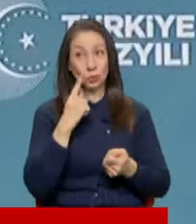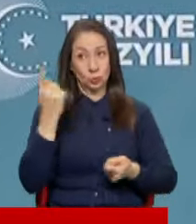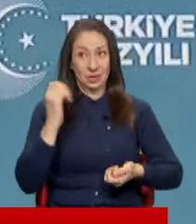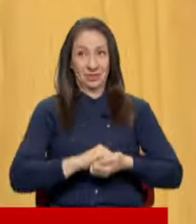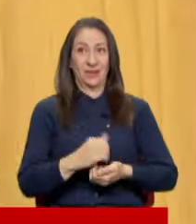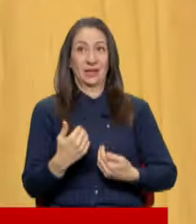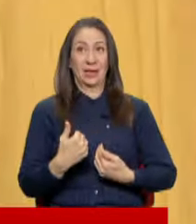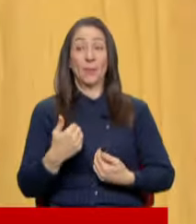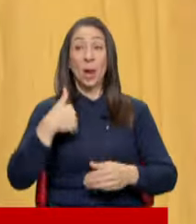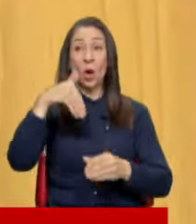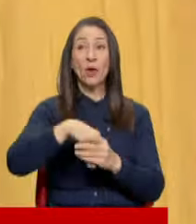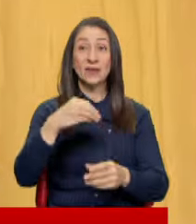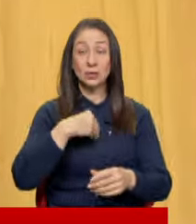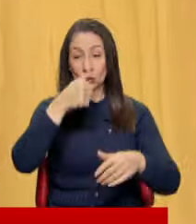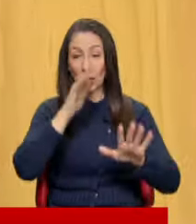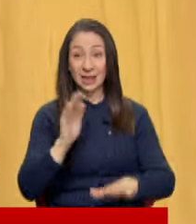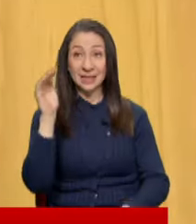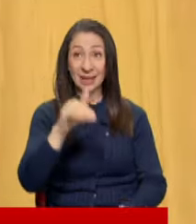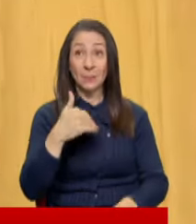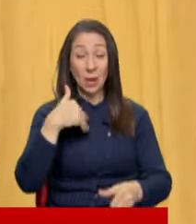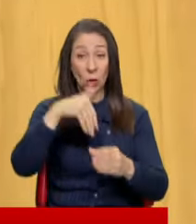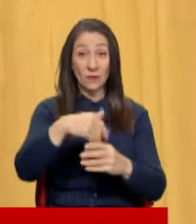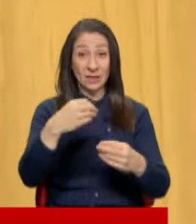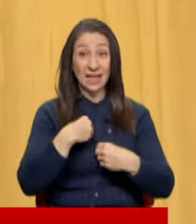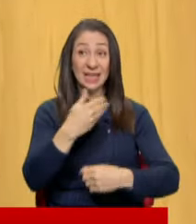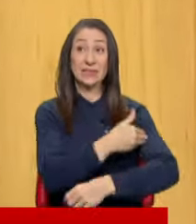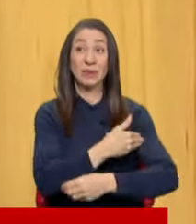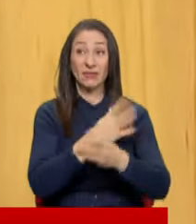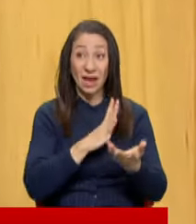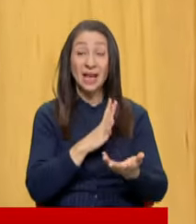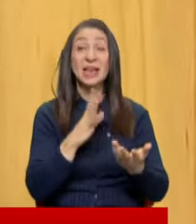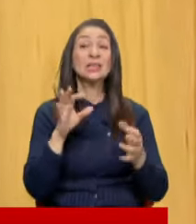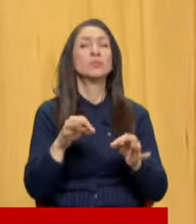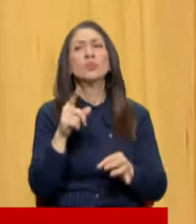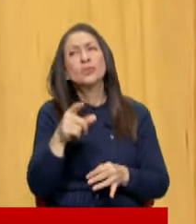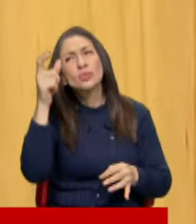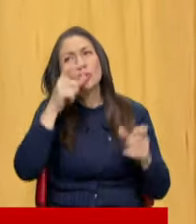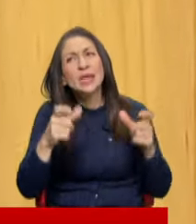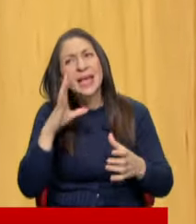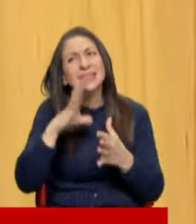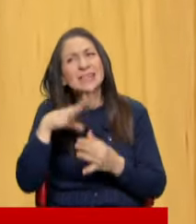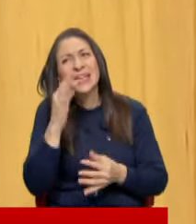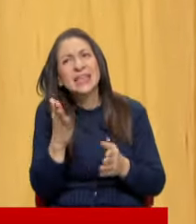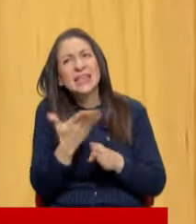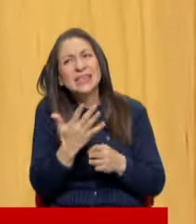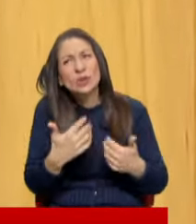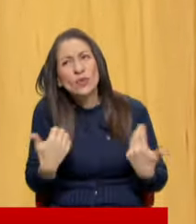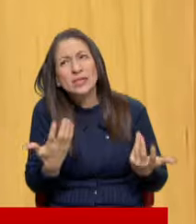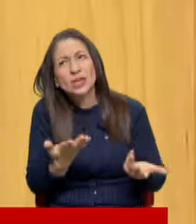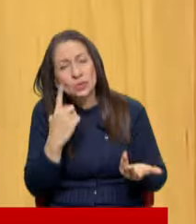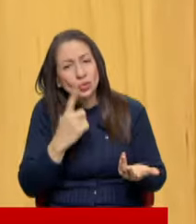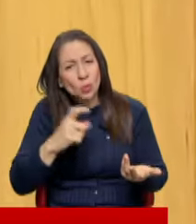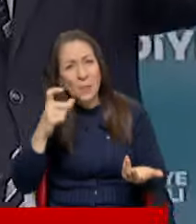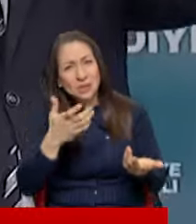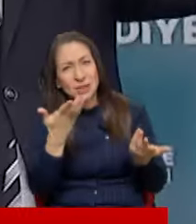ittifakı bana oy verirseniz doğalgaz gelir bana oy verirseniz hizmet gelir şimdi bu ülke insanları nasıl güven duyacaklar